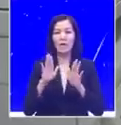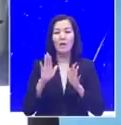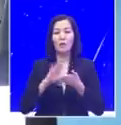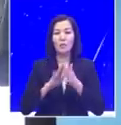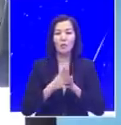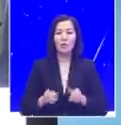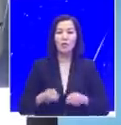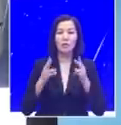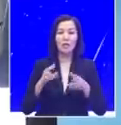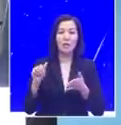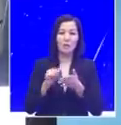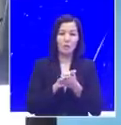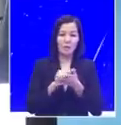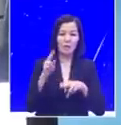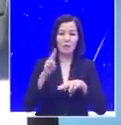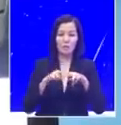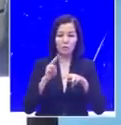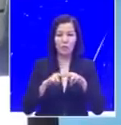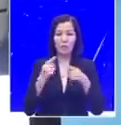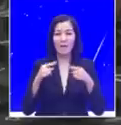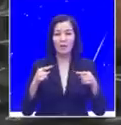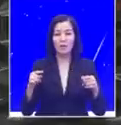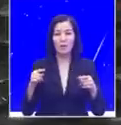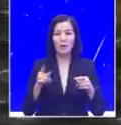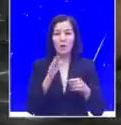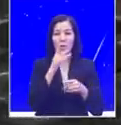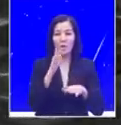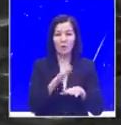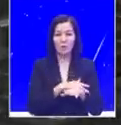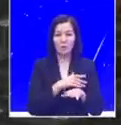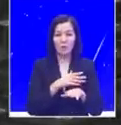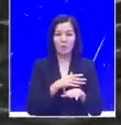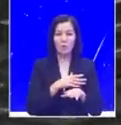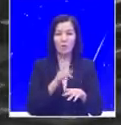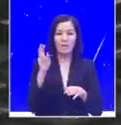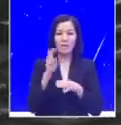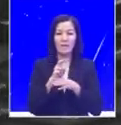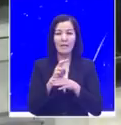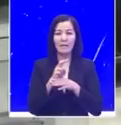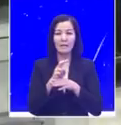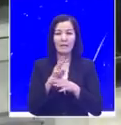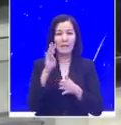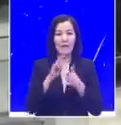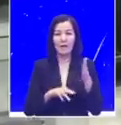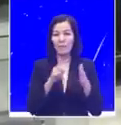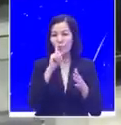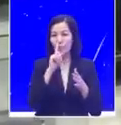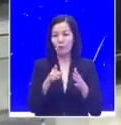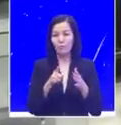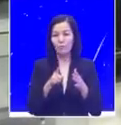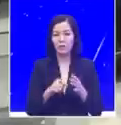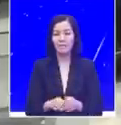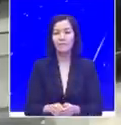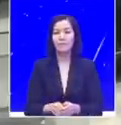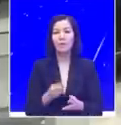байланысты төлқұжат, жүргізу куәлігі және тағы да басқа құжаттар мерзімін ұзарту бойынша келгендерге ешқандай айыппұл қарастырылмайтынын ескертеді.